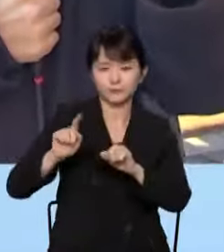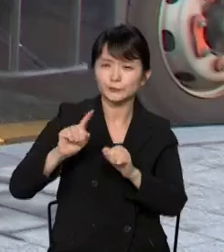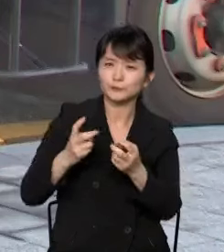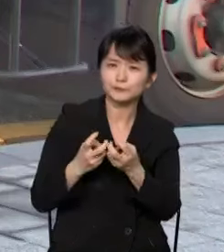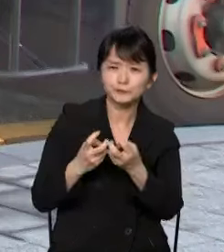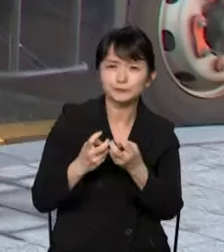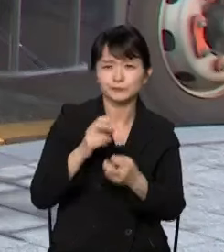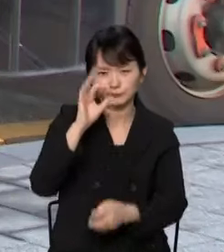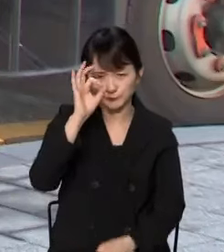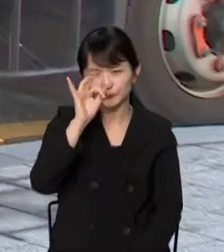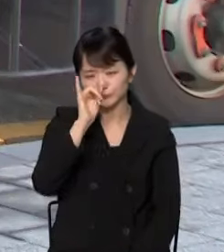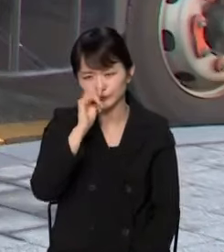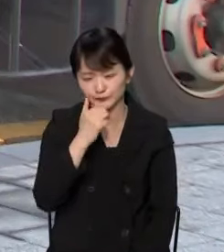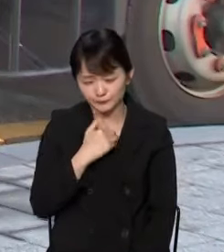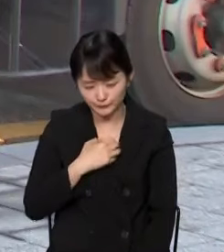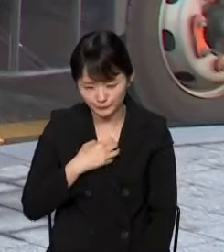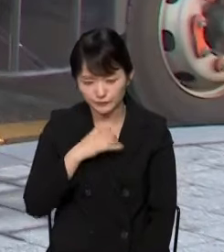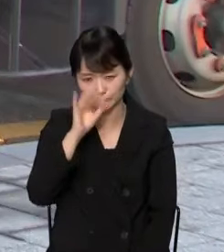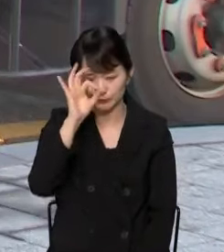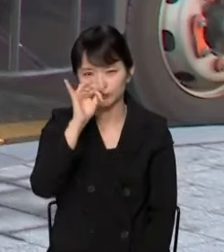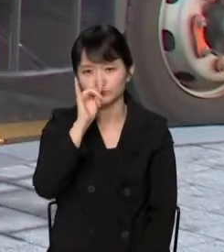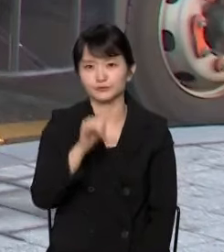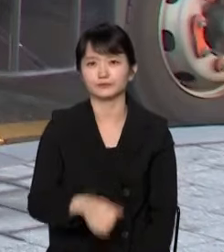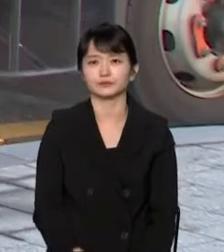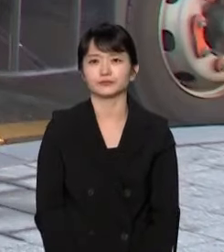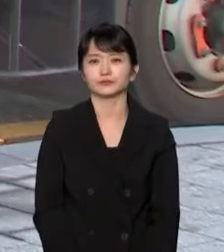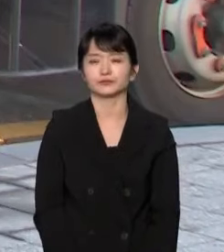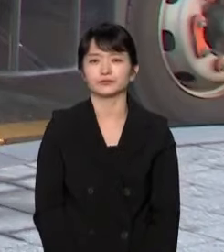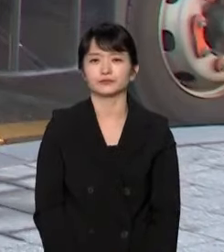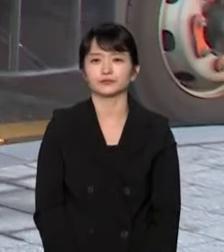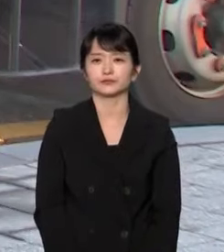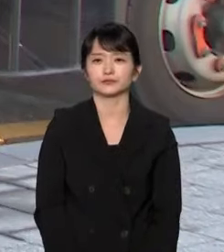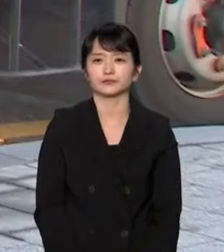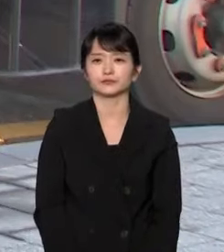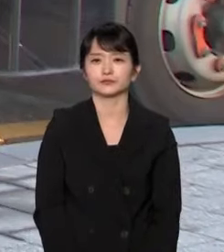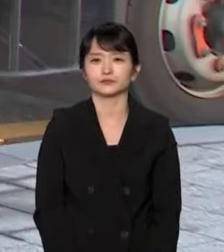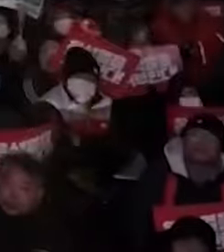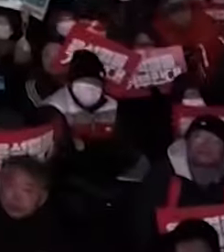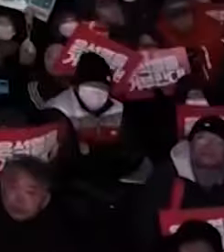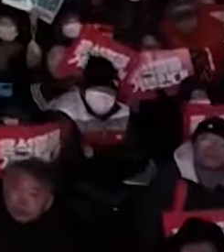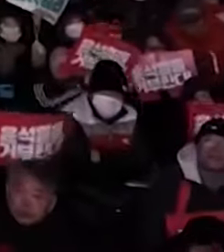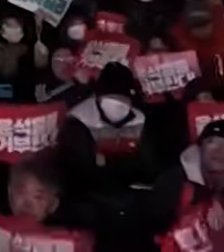주목됩니다. 지금까지 대통령 관저 인근에서 JTBC 한민정입니다.